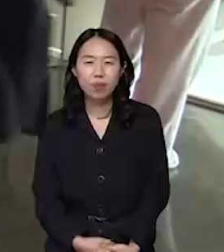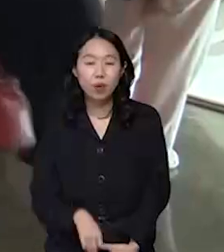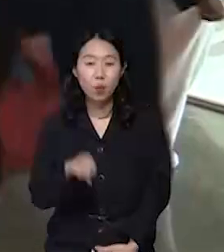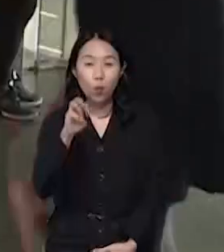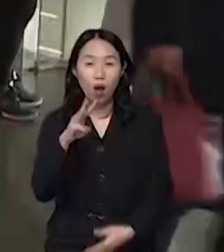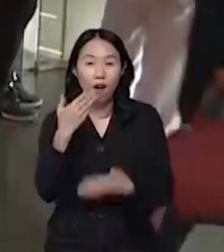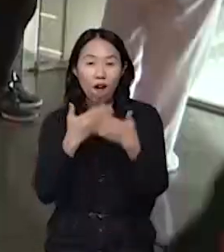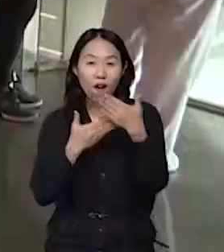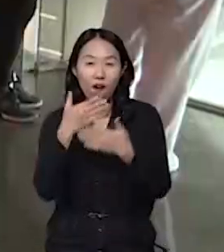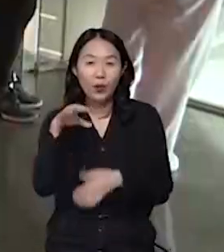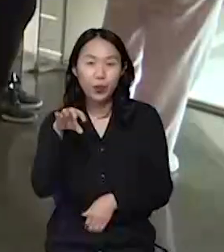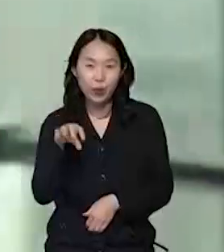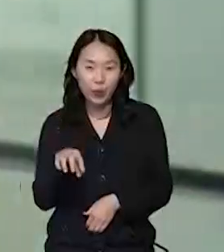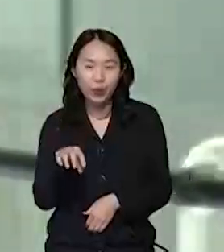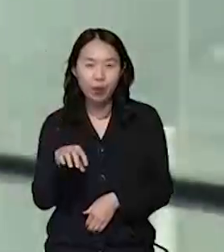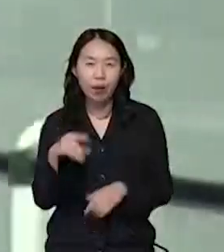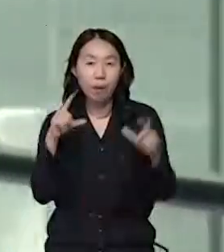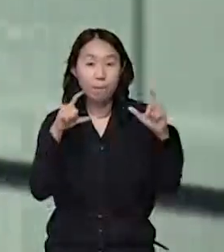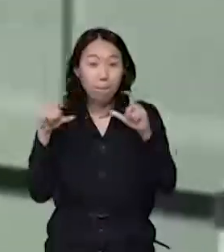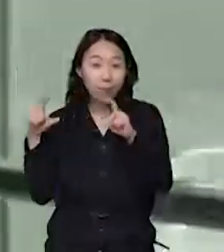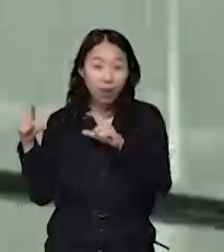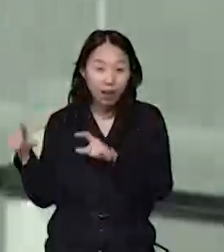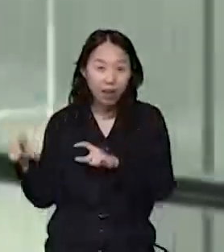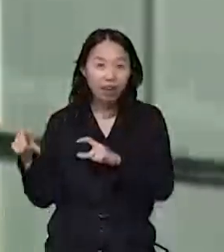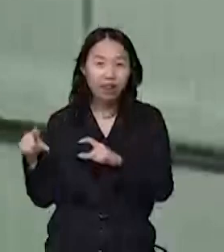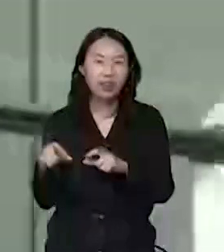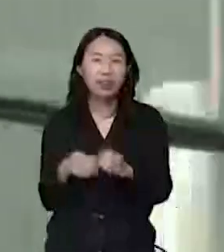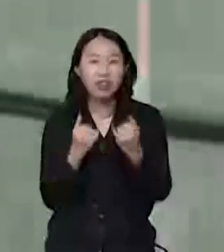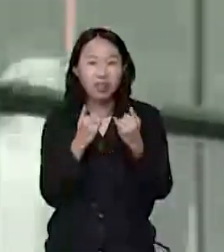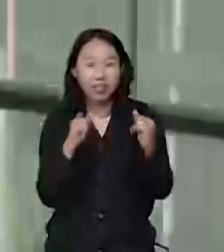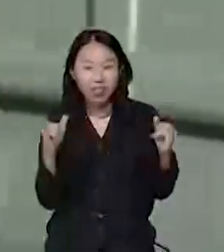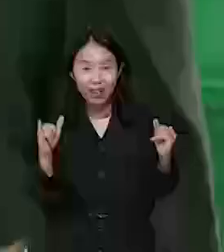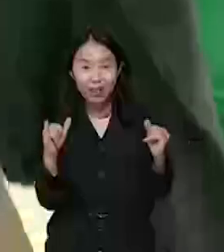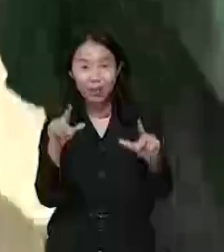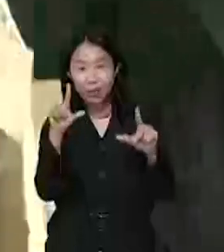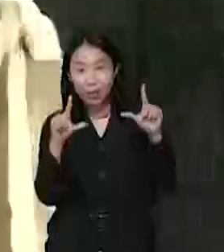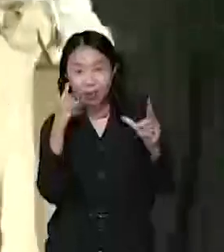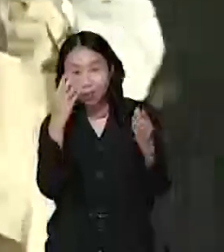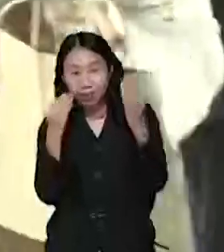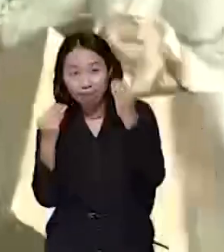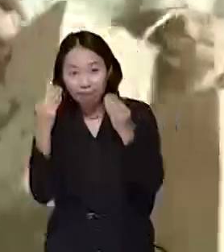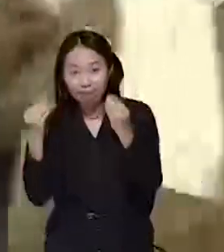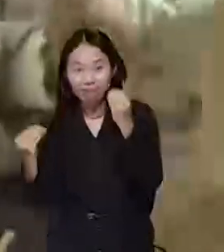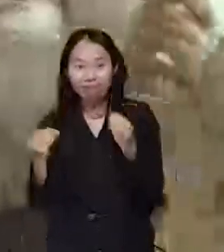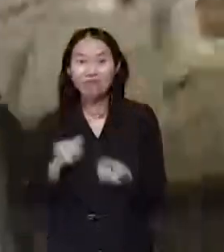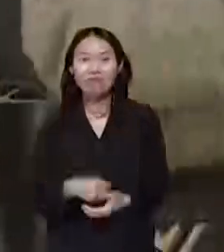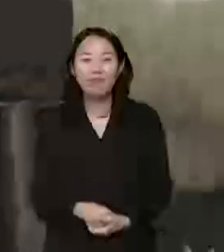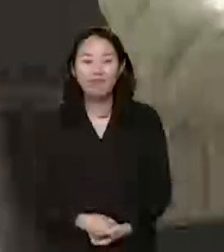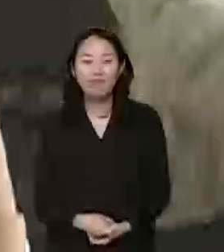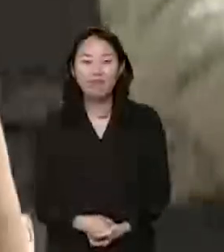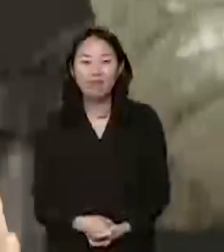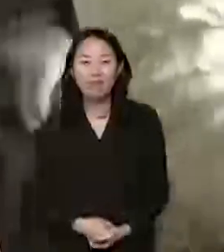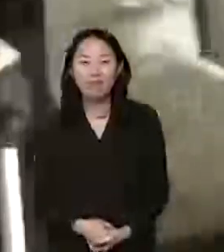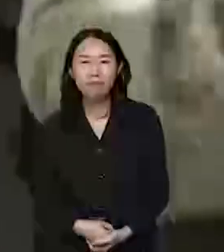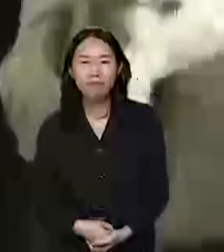광주의 한 영화관. 마스크를 벗은 채 상영관을 빠져나오는 관객들이 곳곳에서 눈에